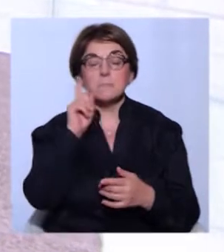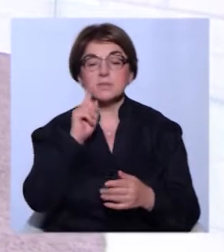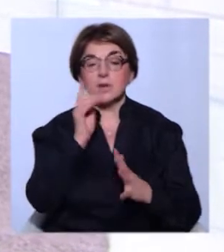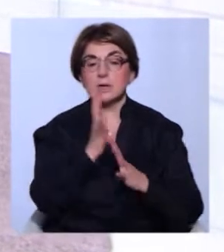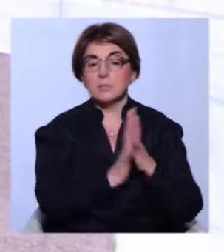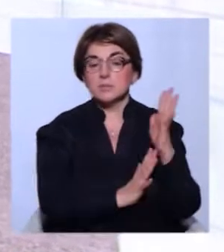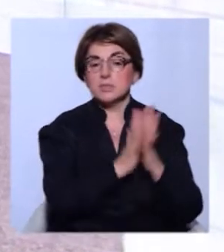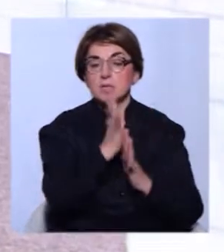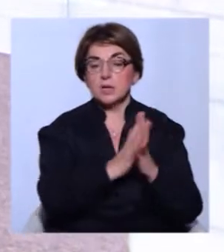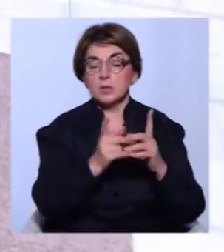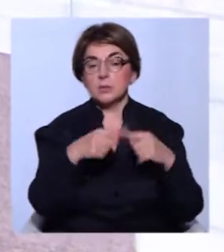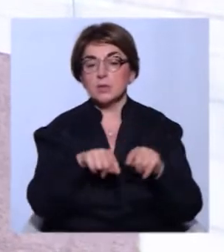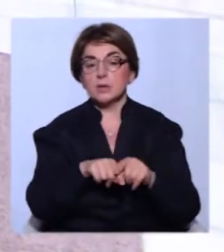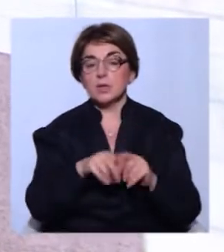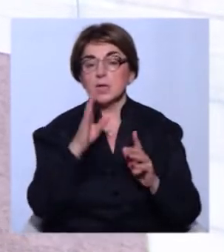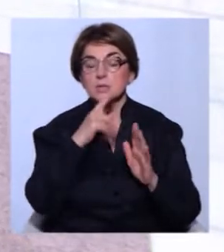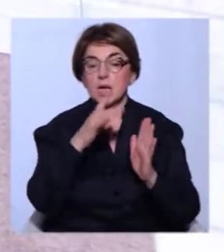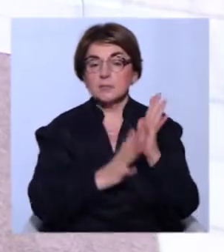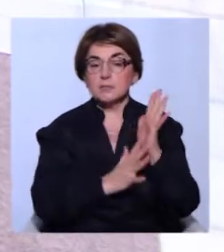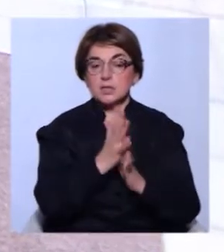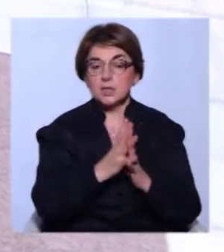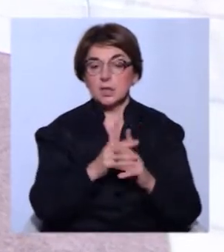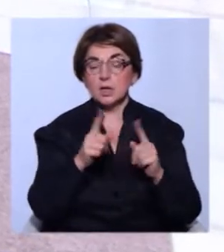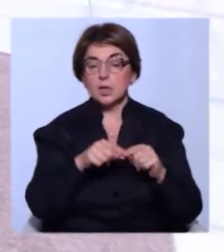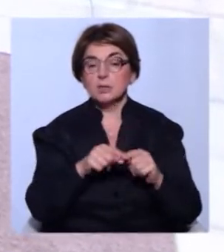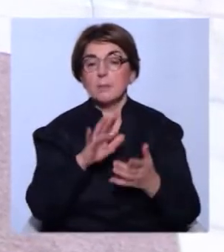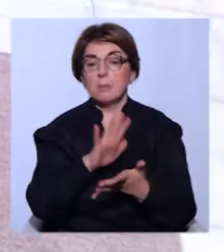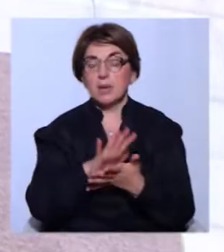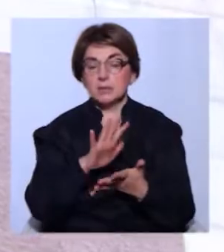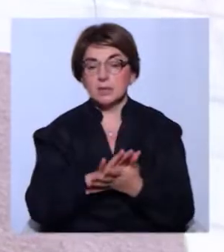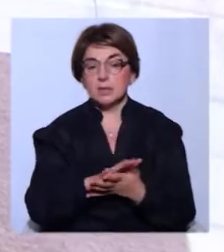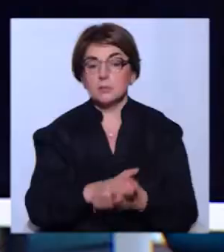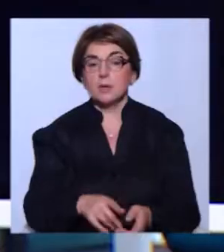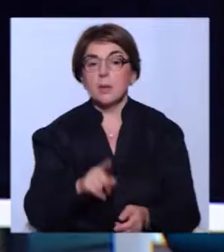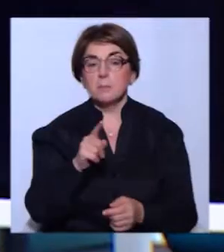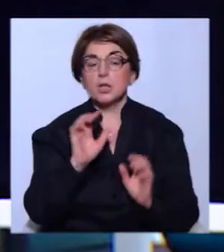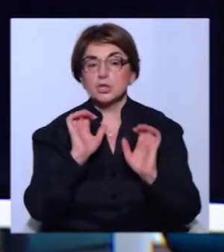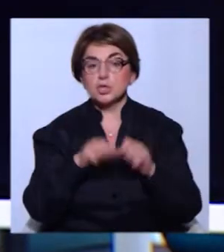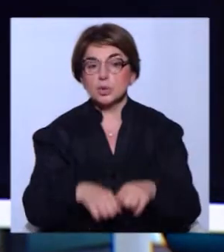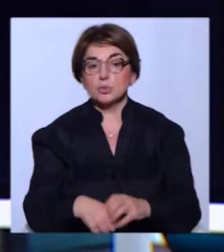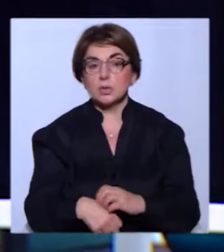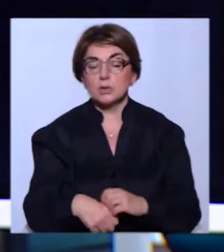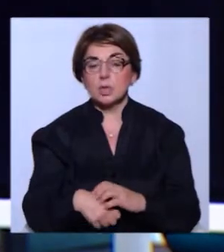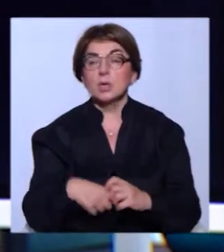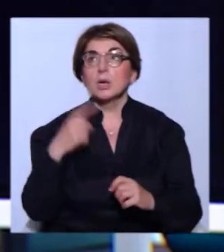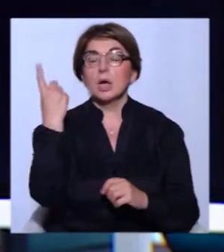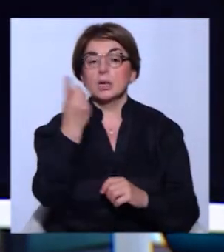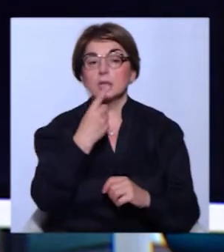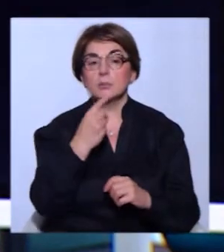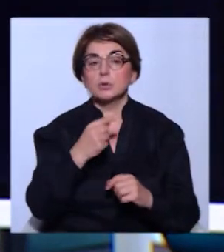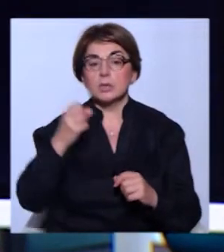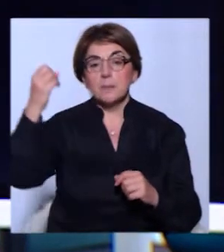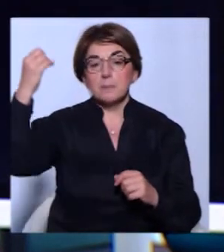მცენარეები, იგივე დაუშვათ წყალმცენარეები, ციანობაქტერიები. მათ შეუძლიათ გარემოდან